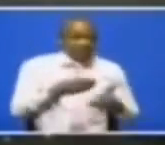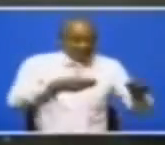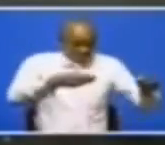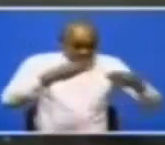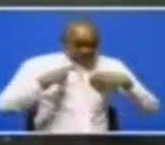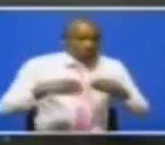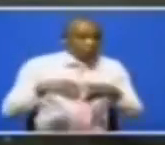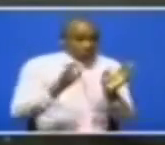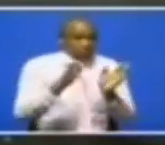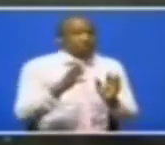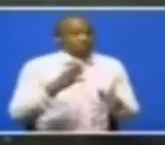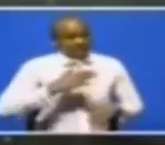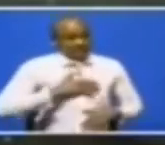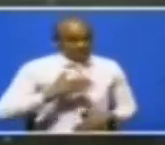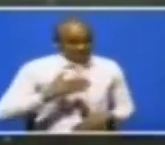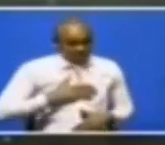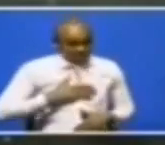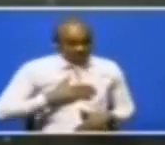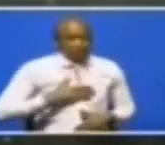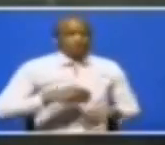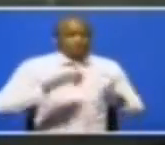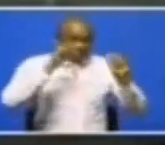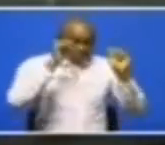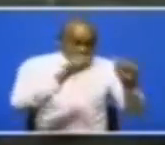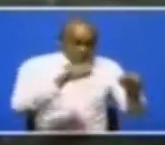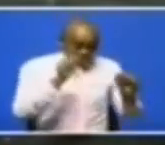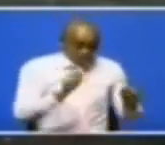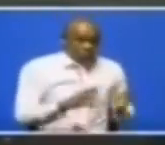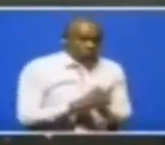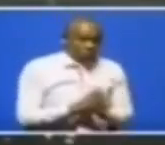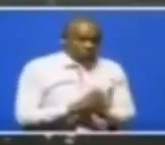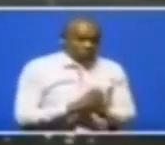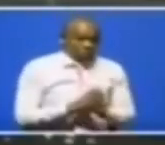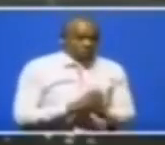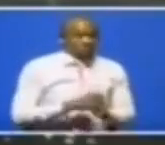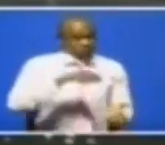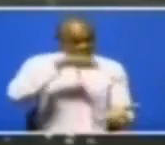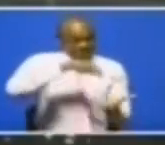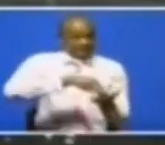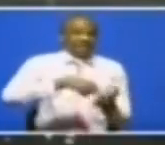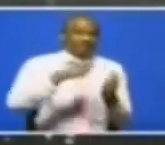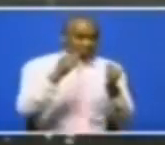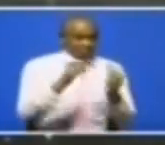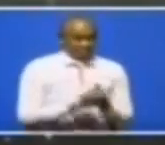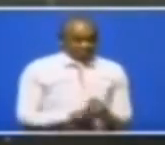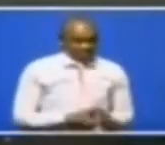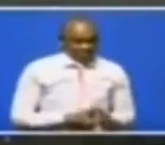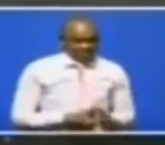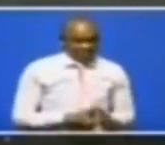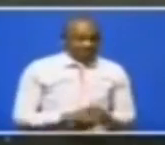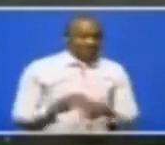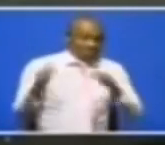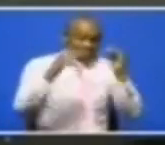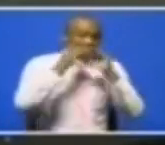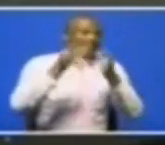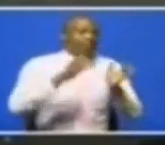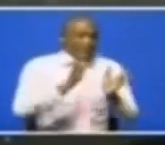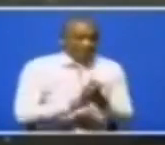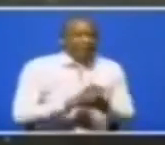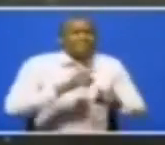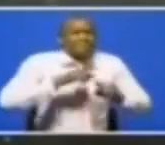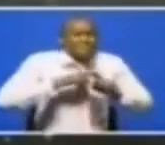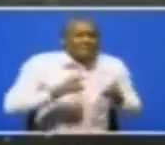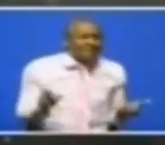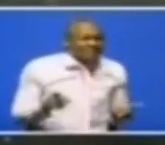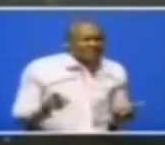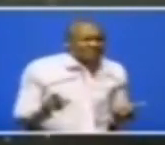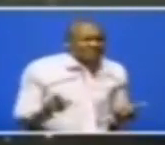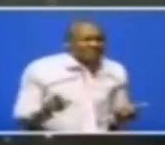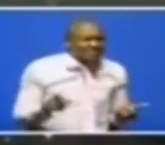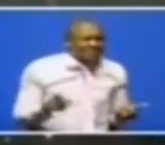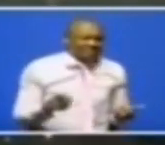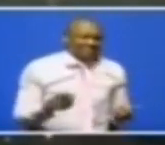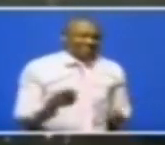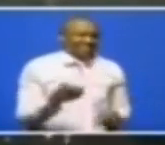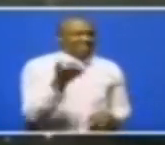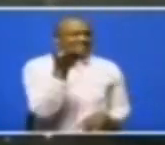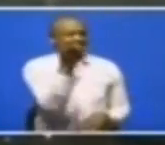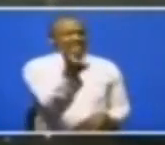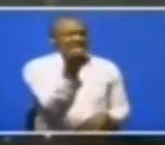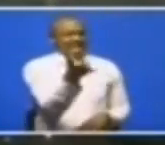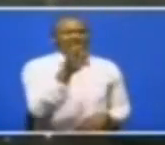ametupa nafasi wengine wetu tuweze kusimama kidemokrasia. Lakini